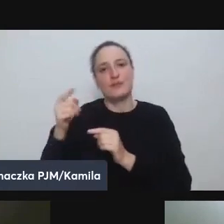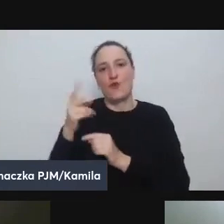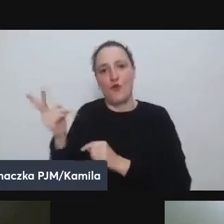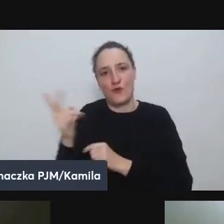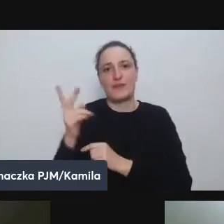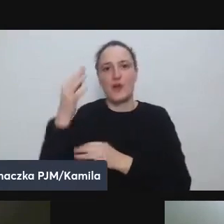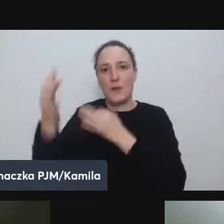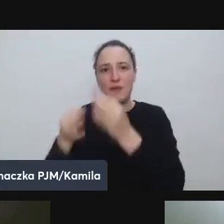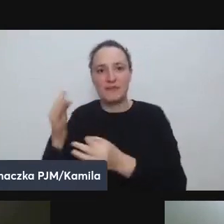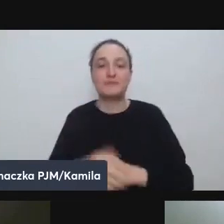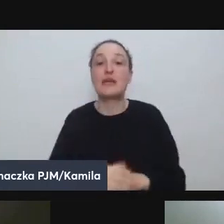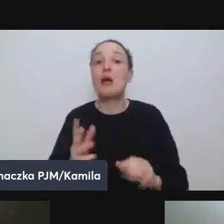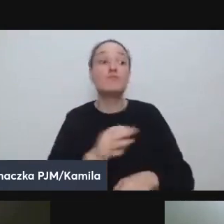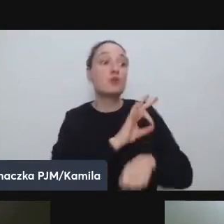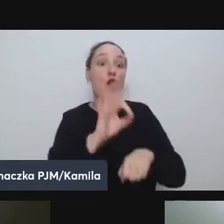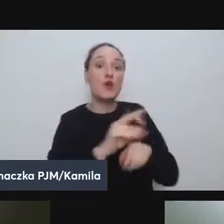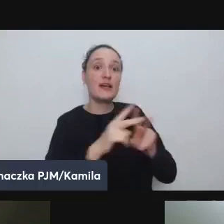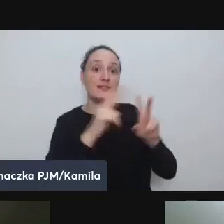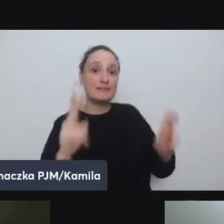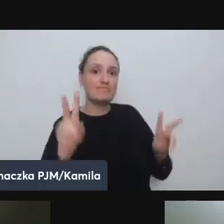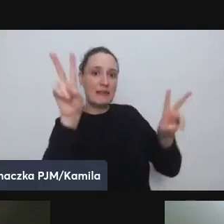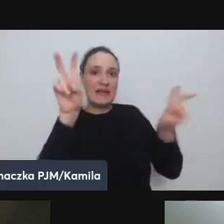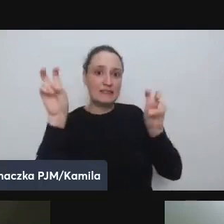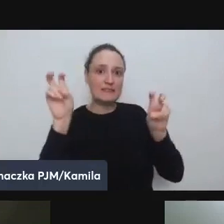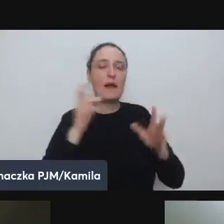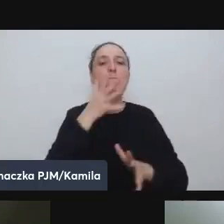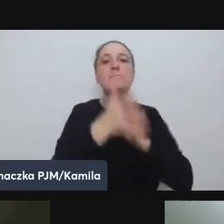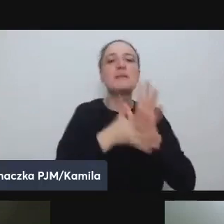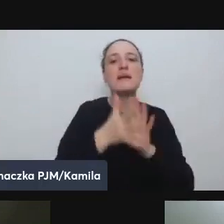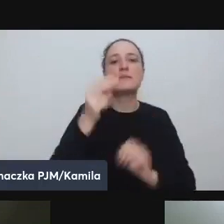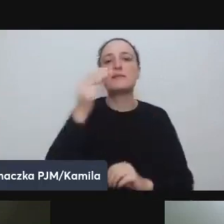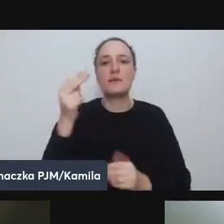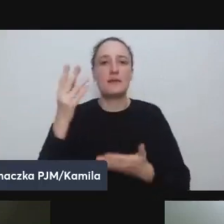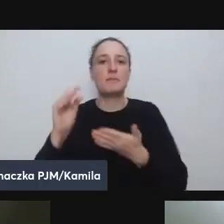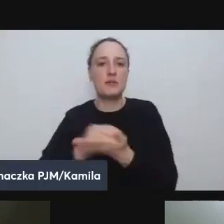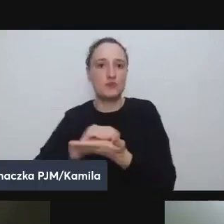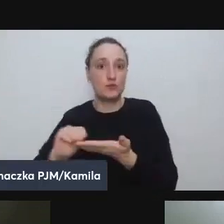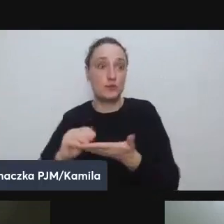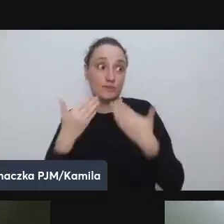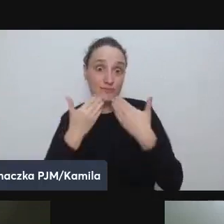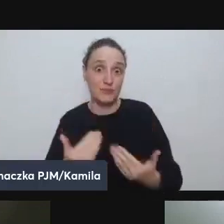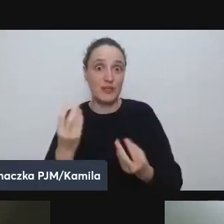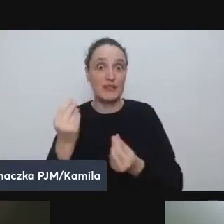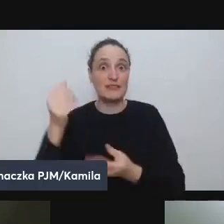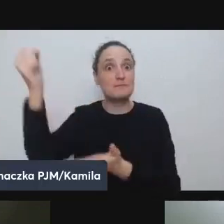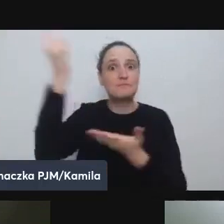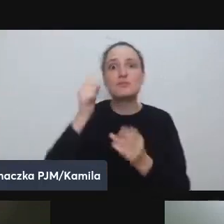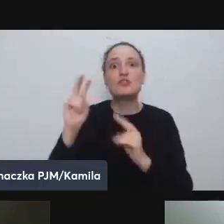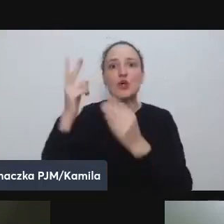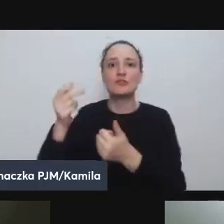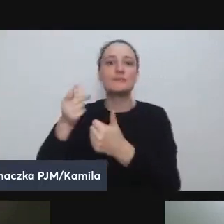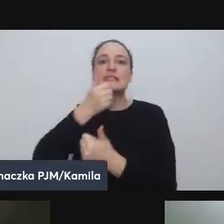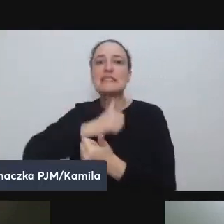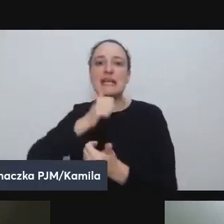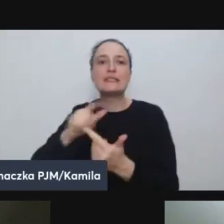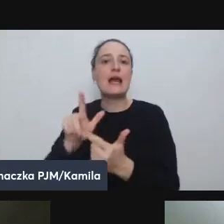to projekt Migajmy o miesiączce, w którym dzięki środkom z Islandii,